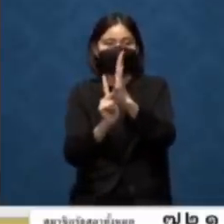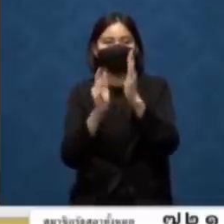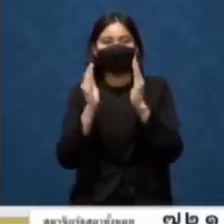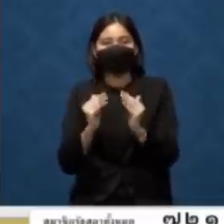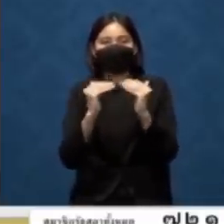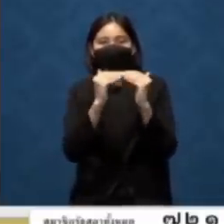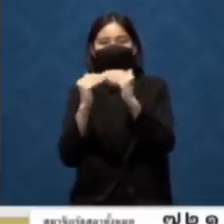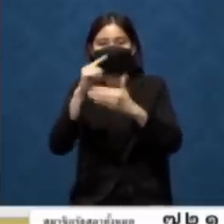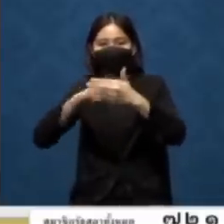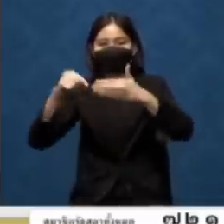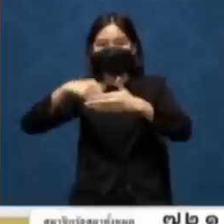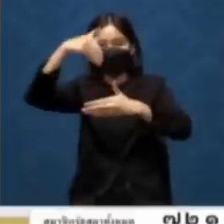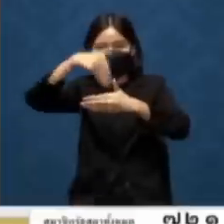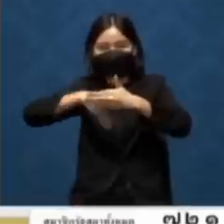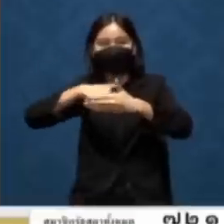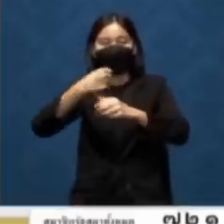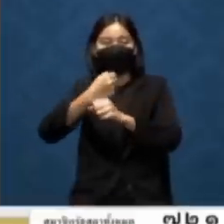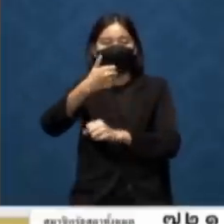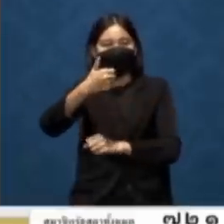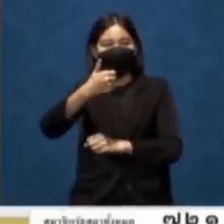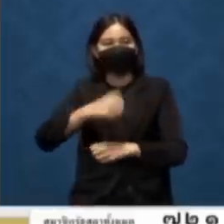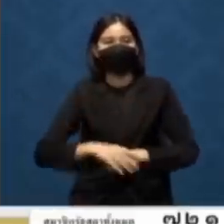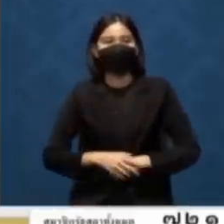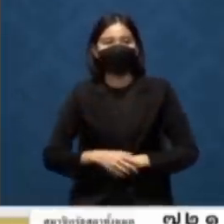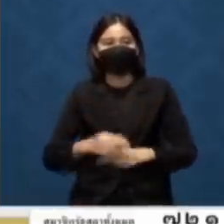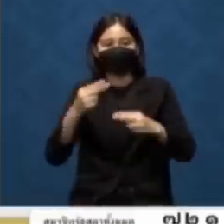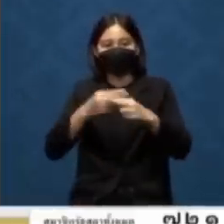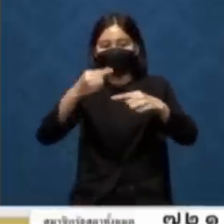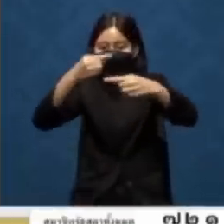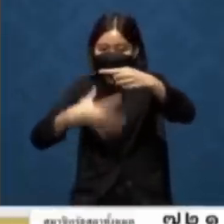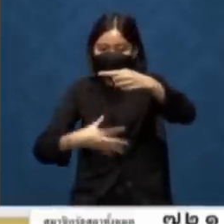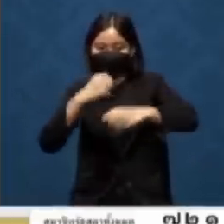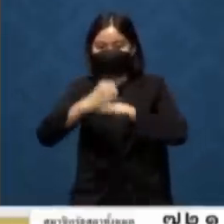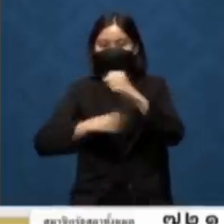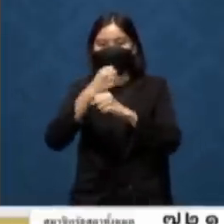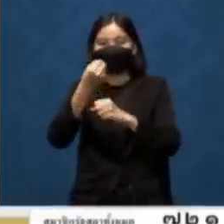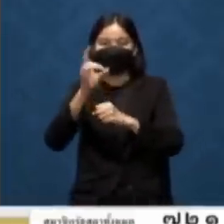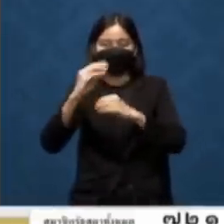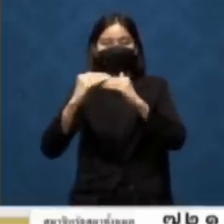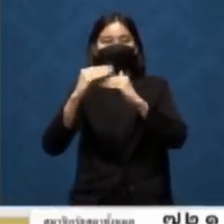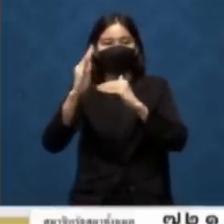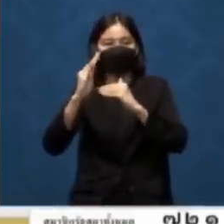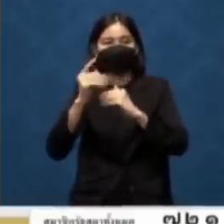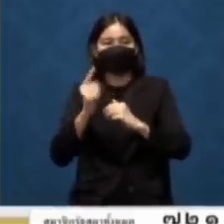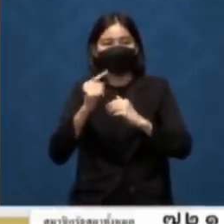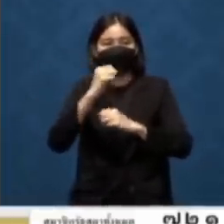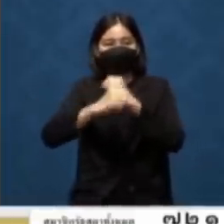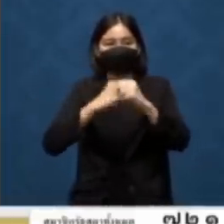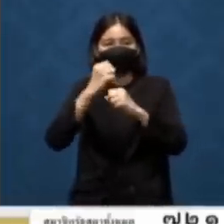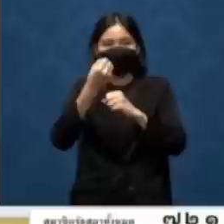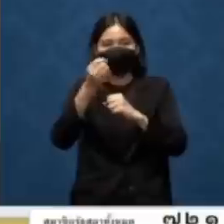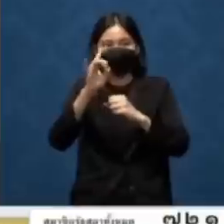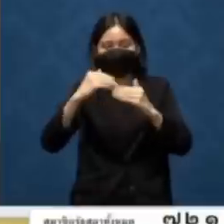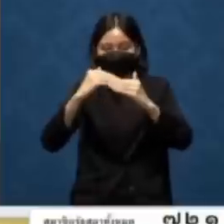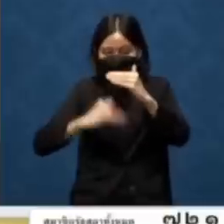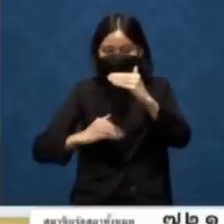ตั้งครับและผู้เข้าชื่อเี่ย อายุเกิน 18 ปีก็เข้าชอได้หมดครับจๆร่างนมคนอายุน้อยกา 18 ปีเข้าชอเต็เลย